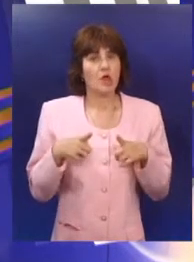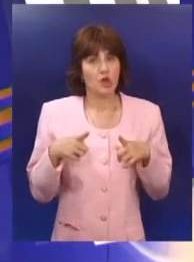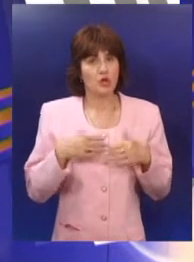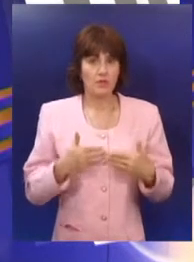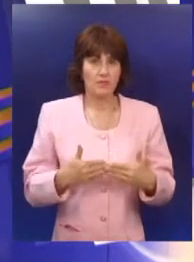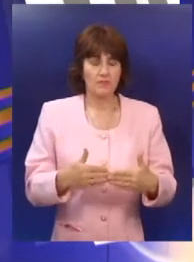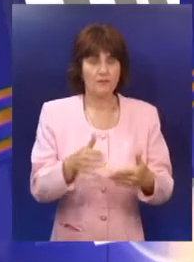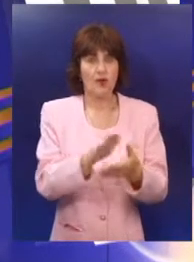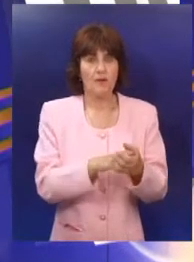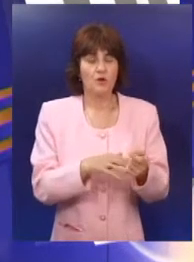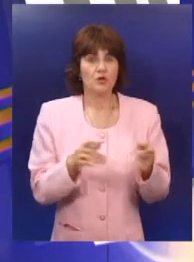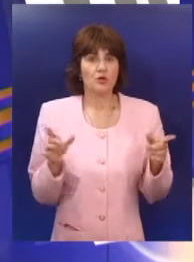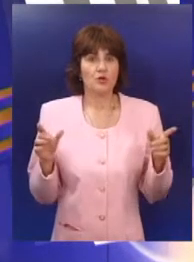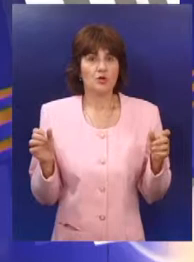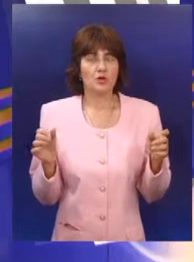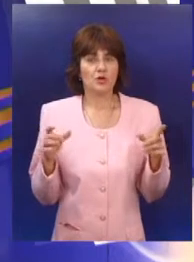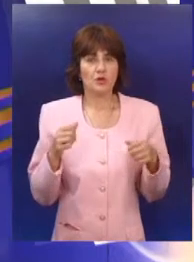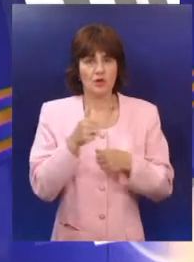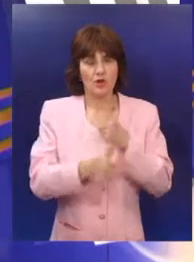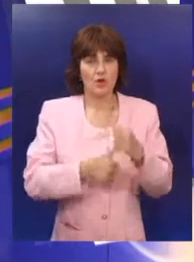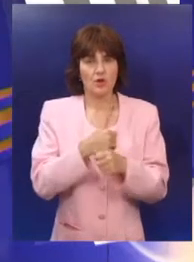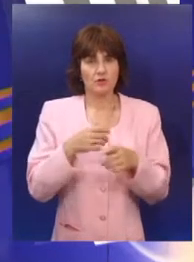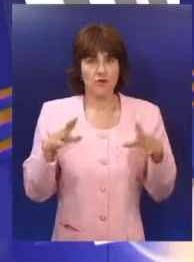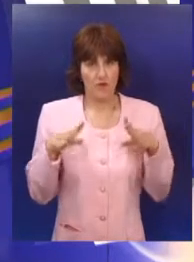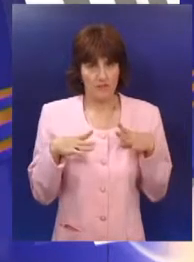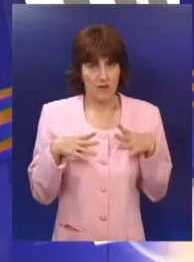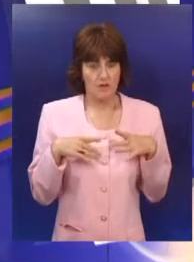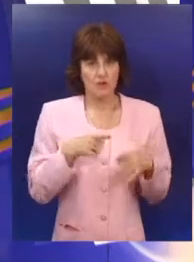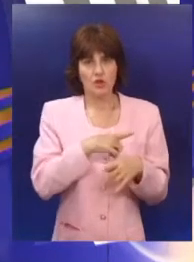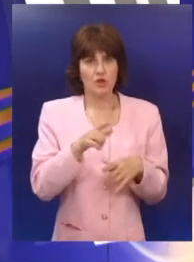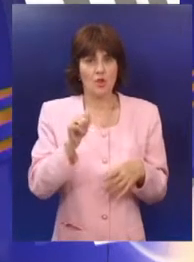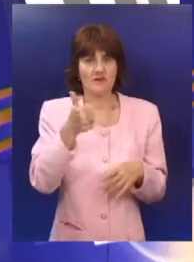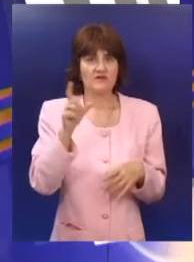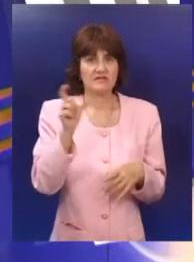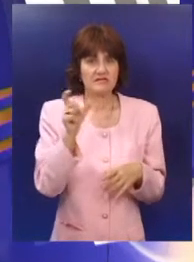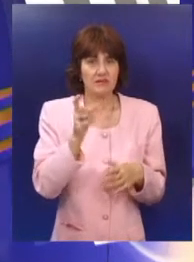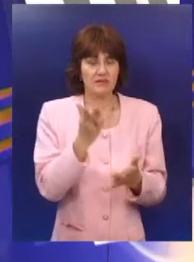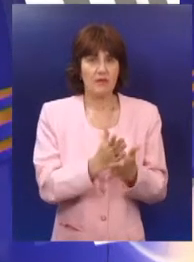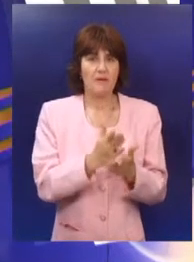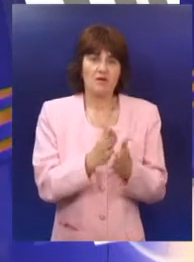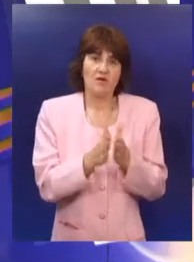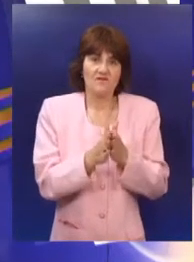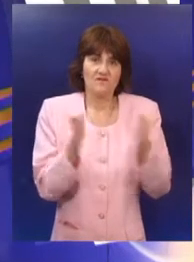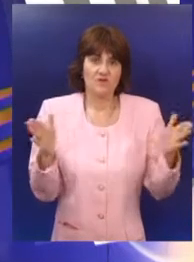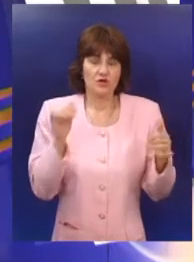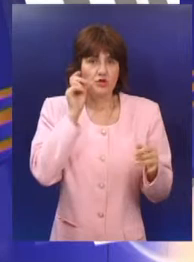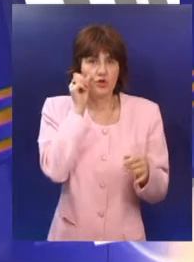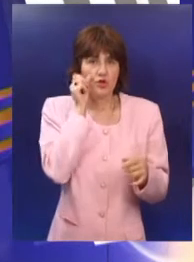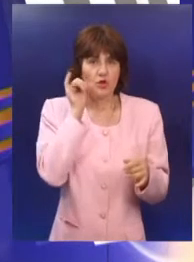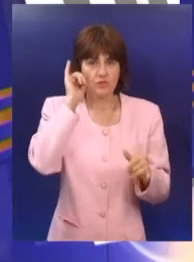godišnjih odmora, odnosno od 1. jula do tamo negde 1. septembra, taj broj turista bude još u većoj meri još veći